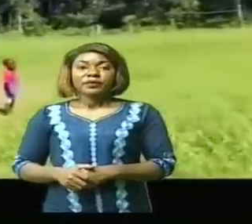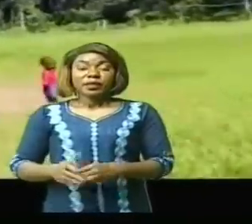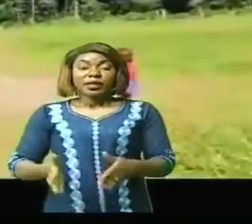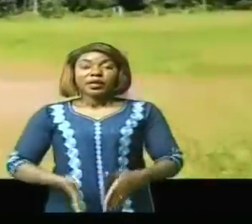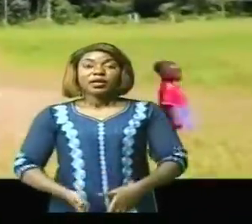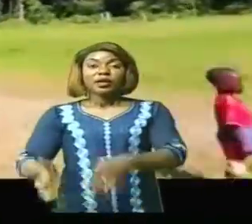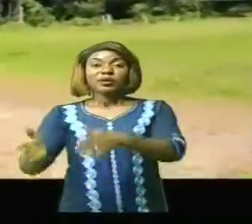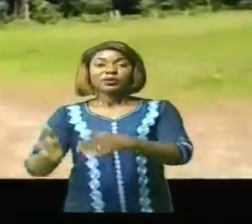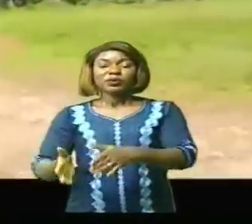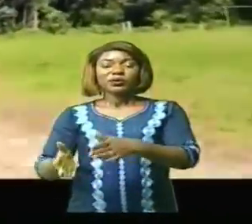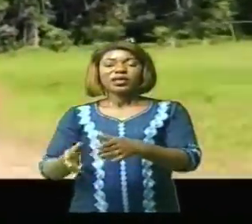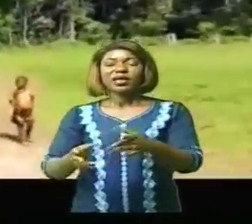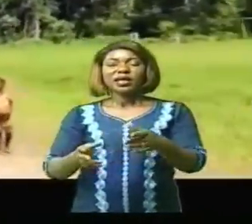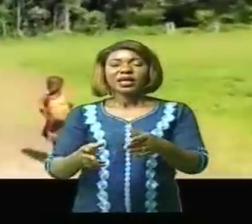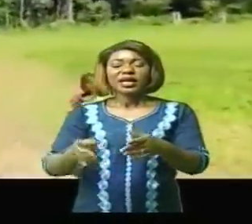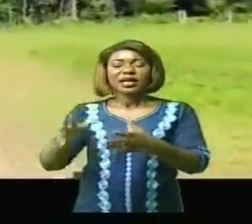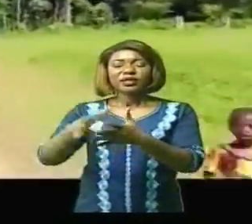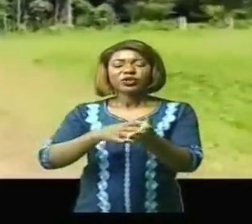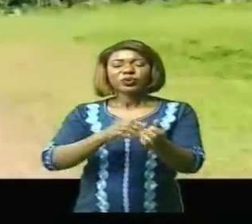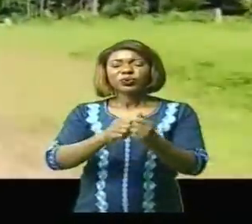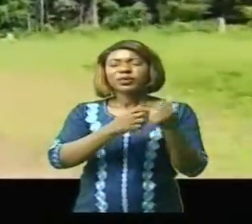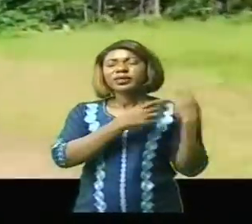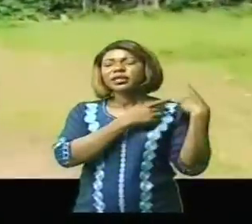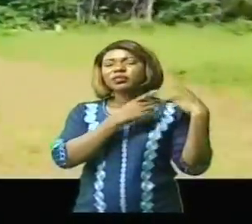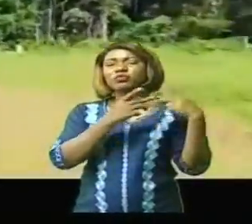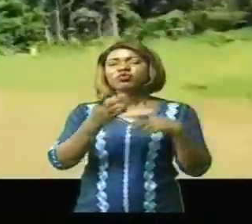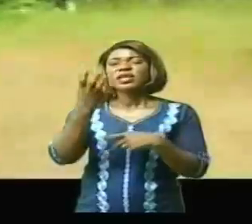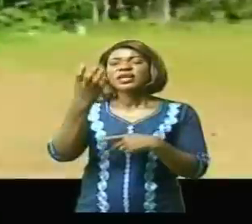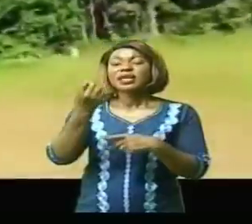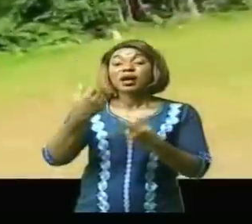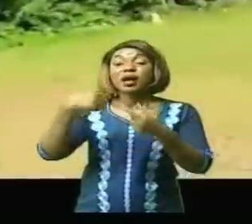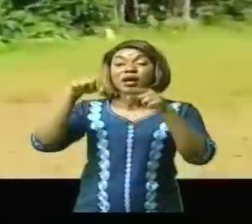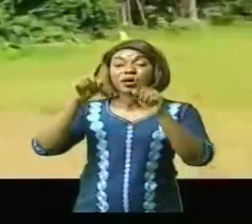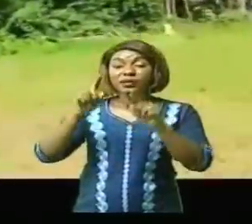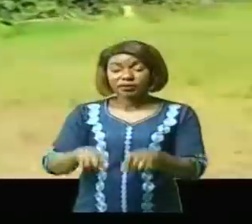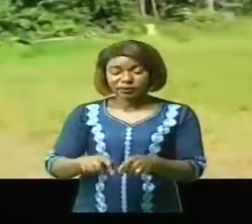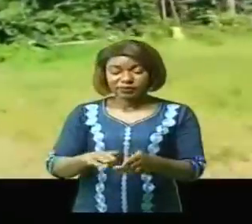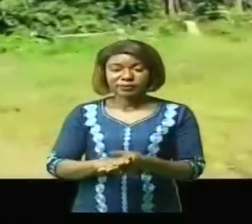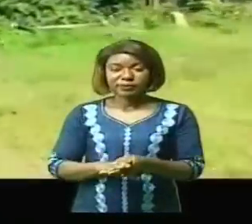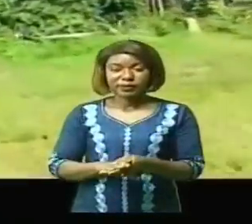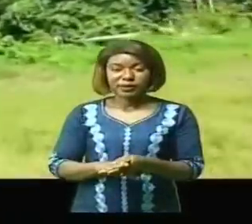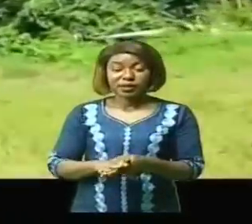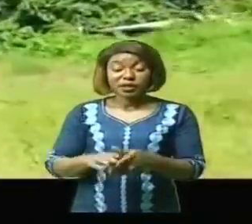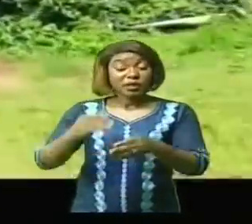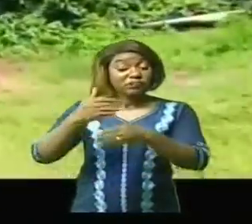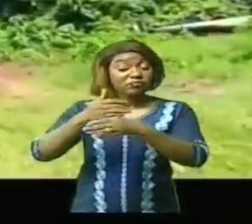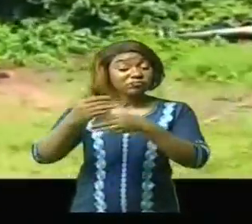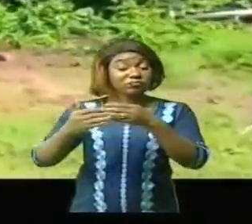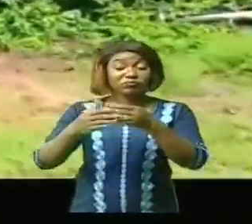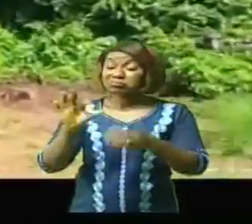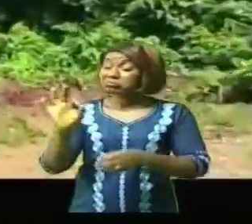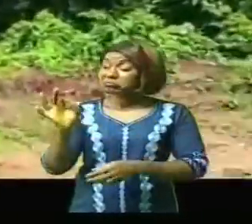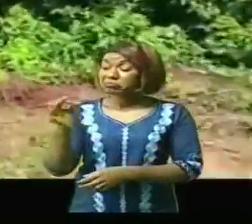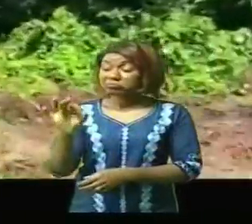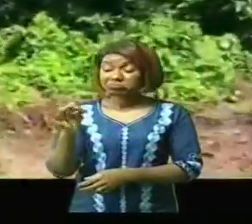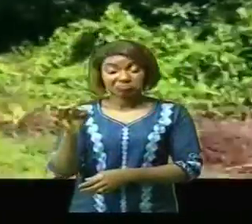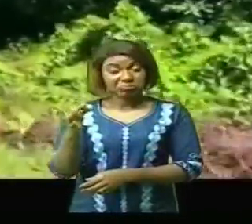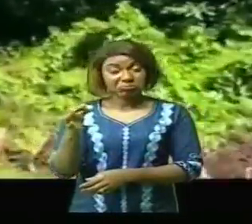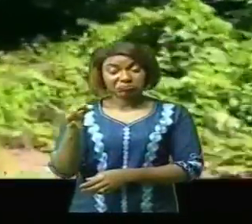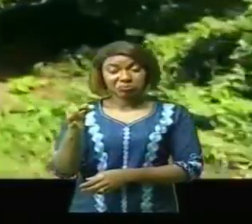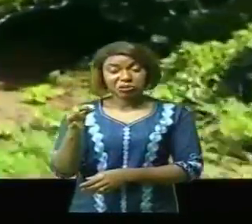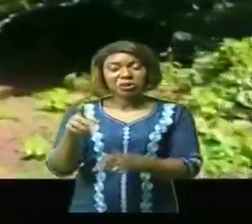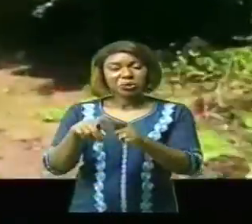de 40 ans que cette route sur l'axe Kiri-Losofi n'a jamais connu une réhabilitation